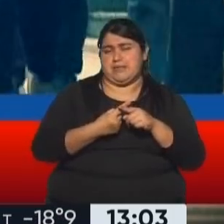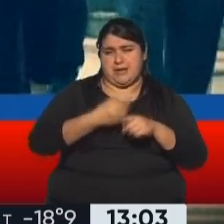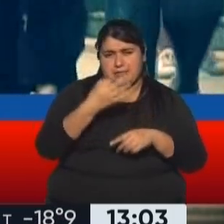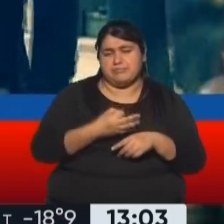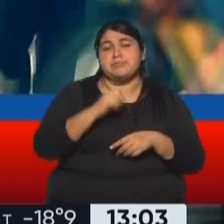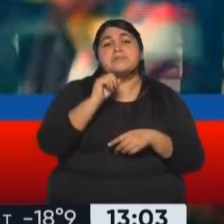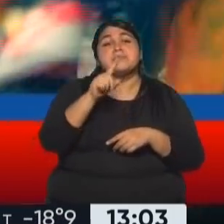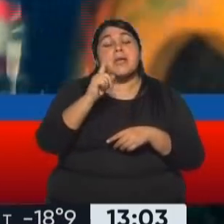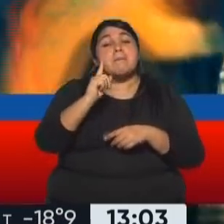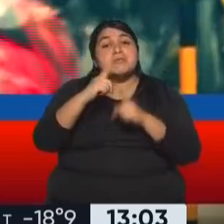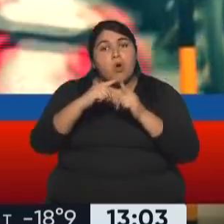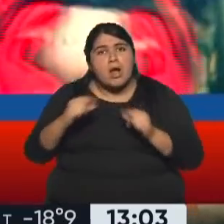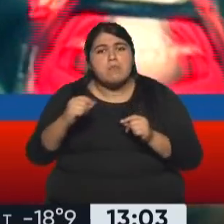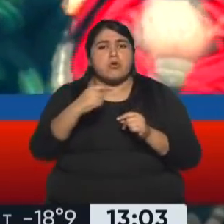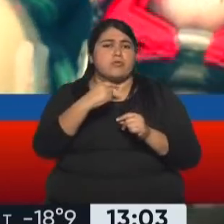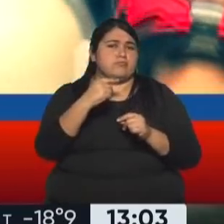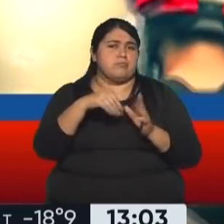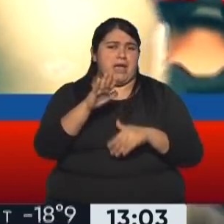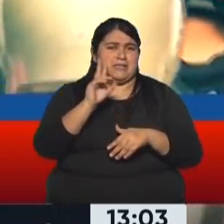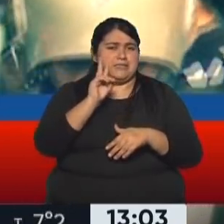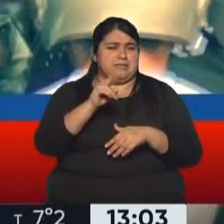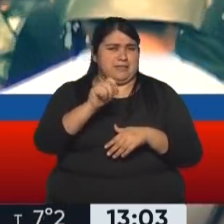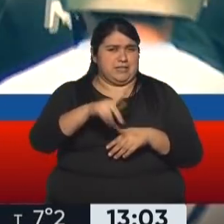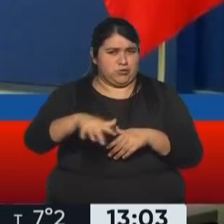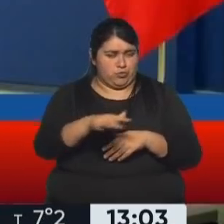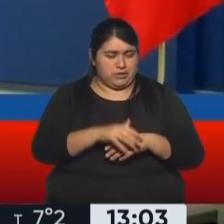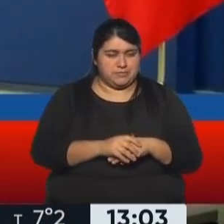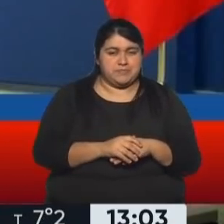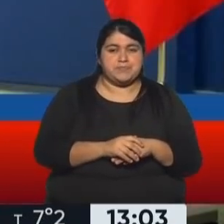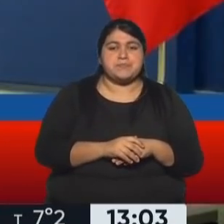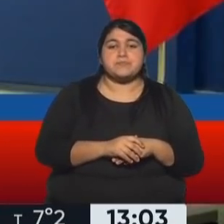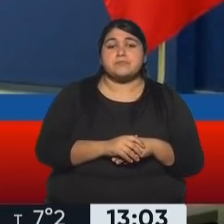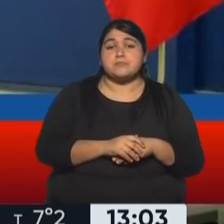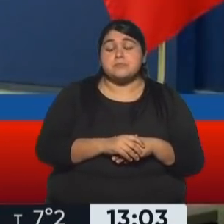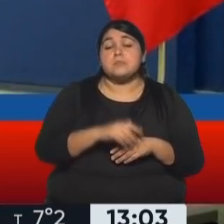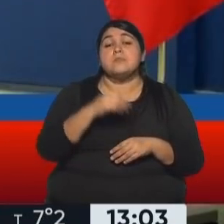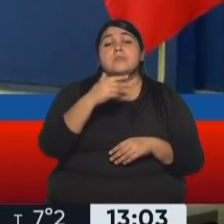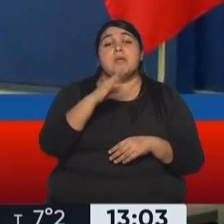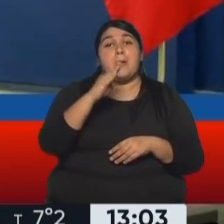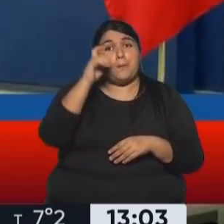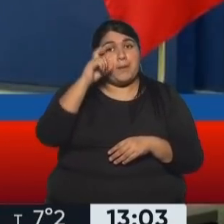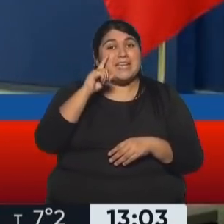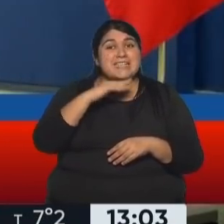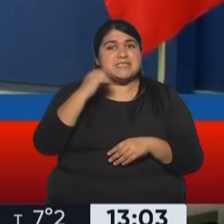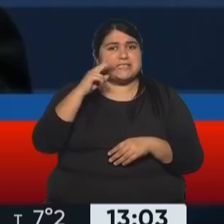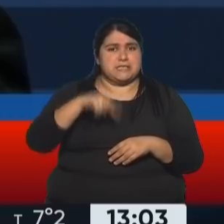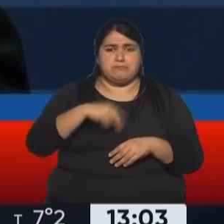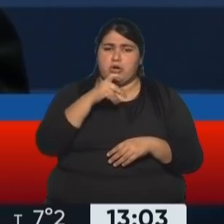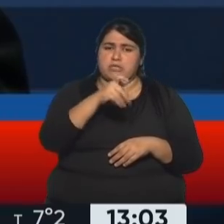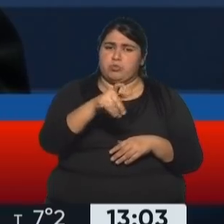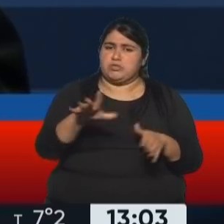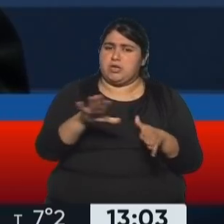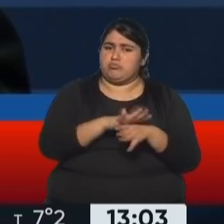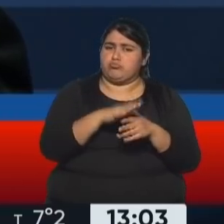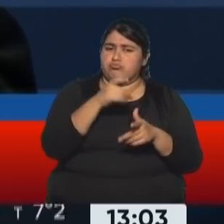por el propio Japón en detrimento de Taipei. La respuesta de Beijing fue inmediata. 我